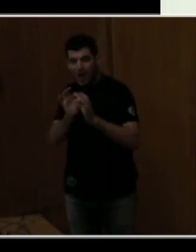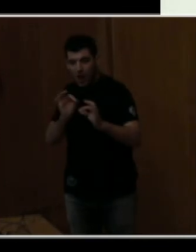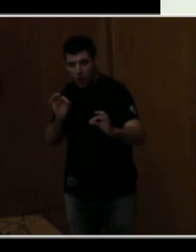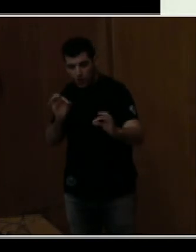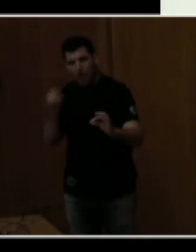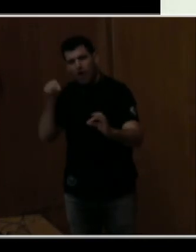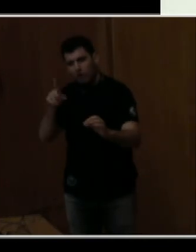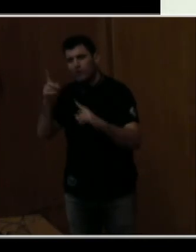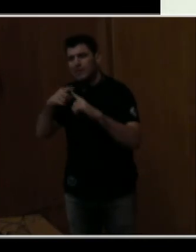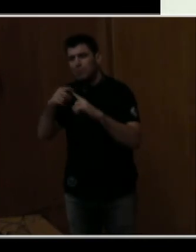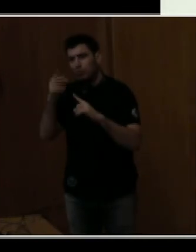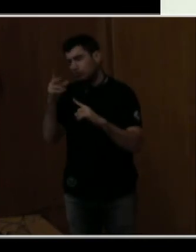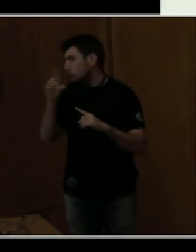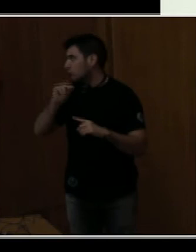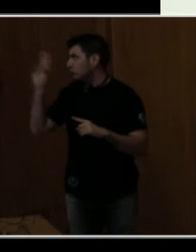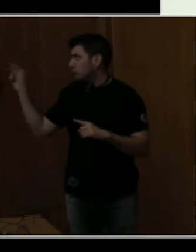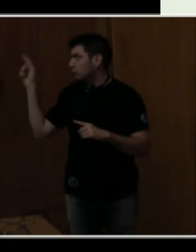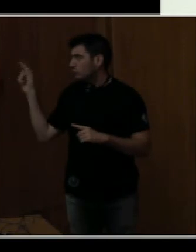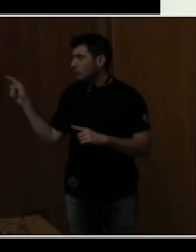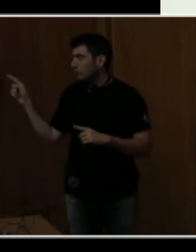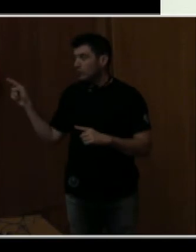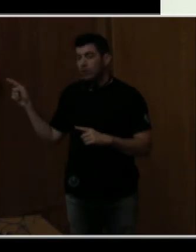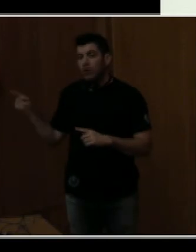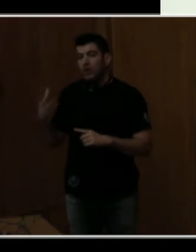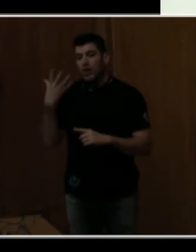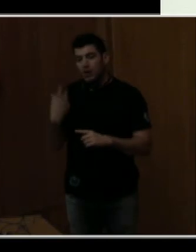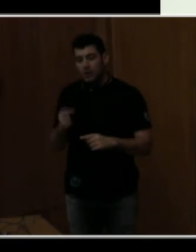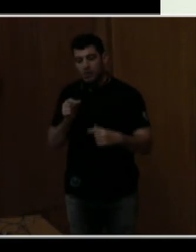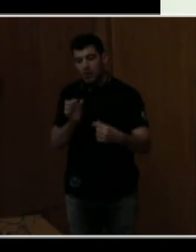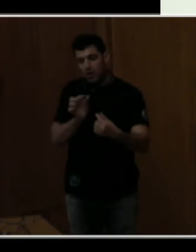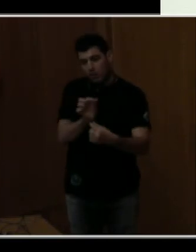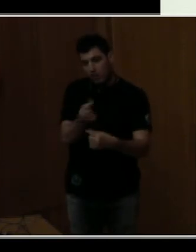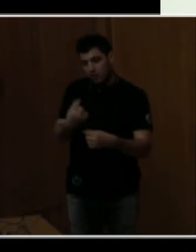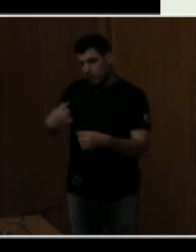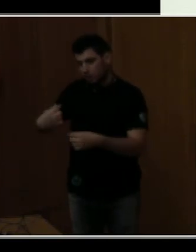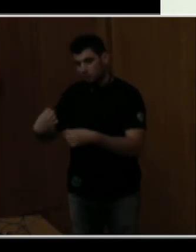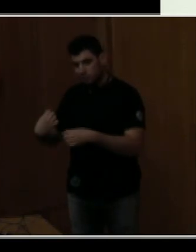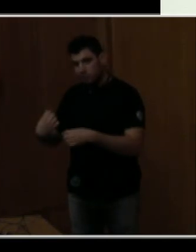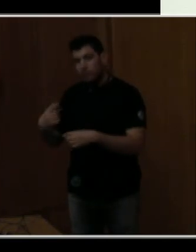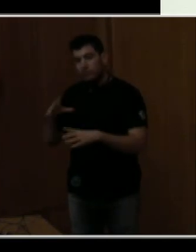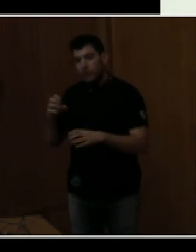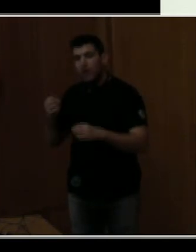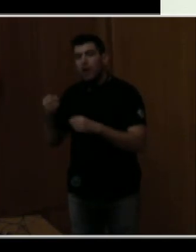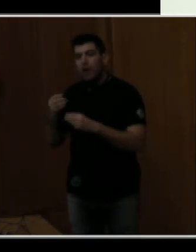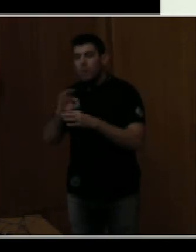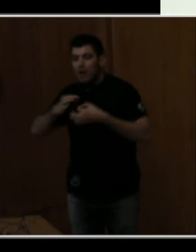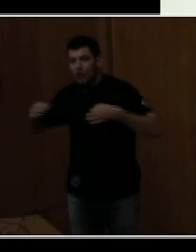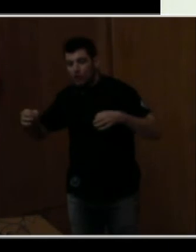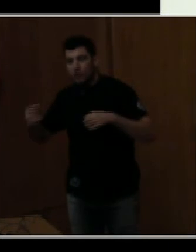όπου υπάρχει ένας οπτικός αναμεταδότης σε κάθε μεριά του καλωδίου και η πληροφορία που μεταδίδεται με οπτικό